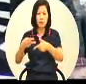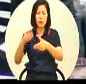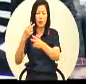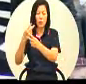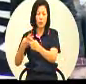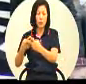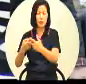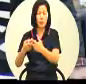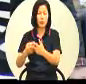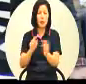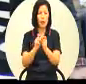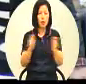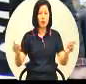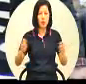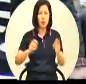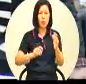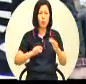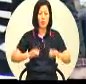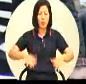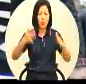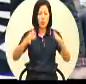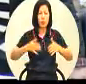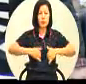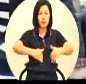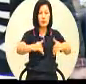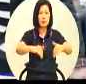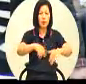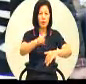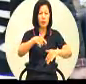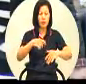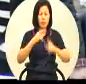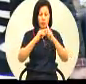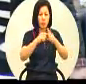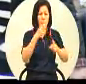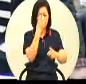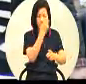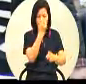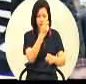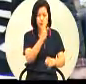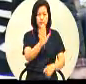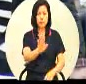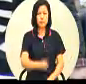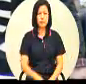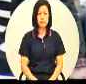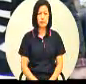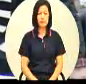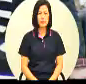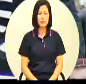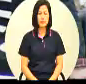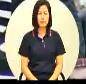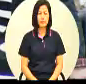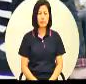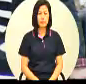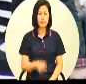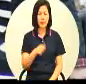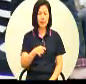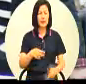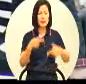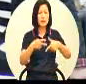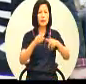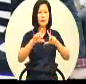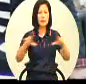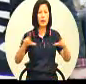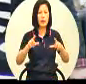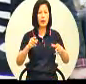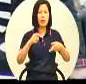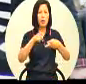红巷的那个路口，本席特别办理会刊，因为这个所在就是仁大工业区，